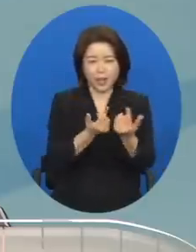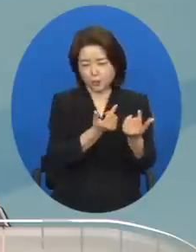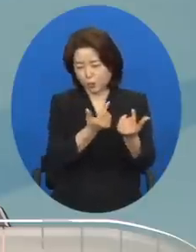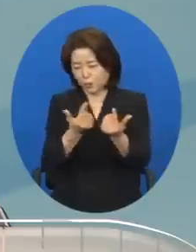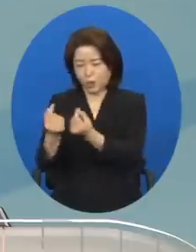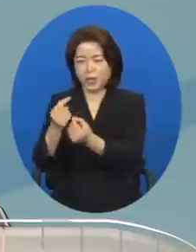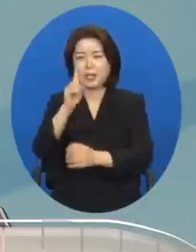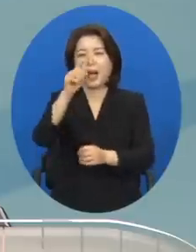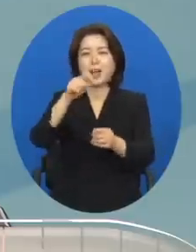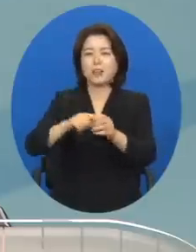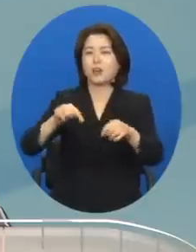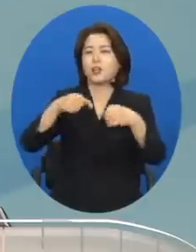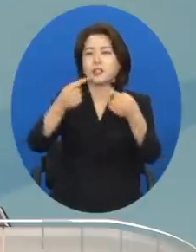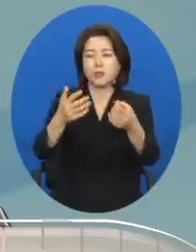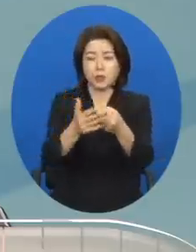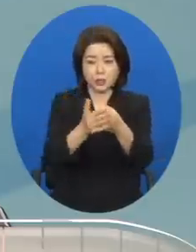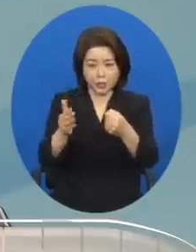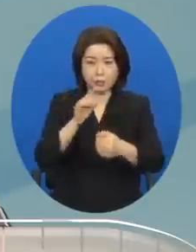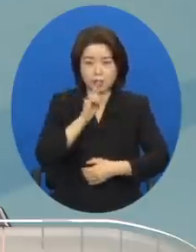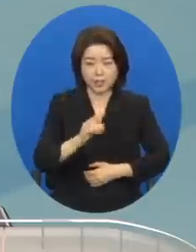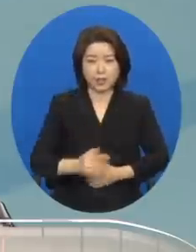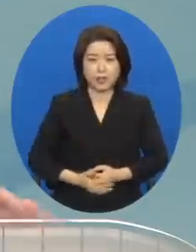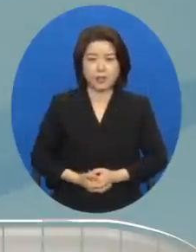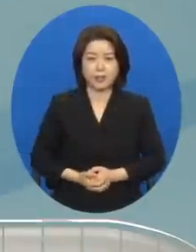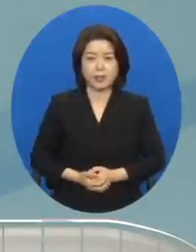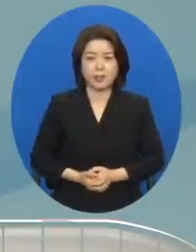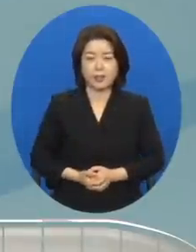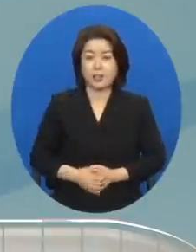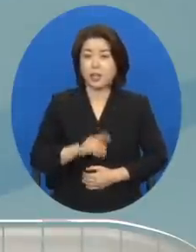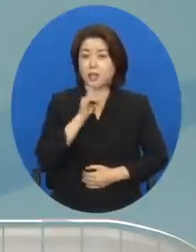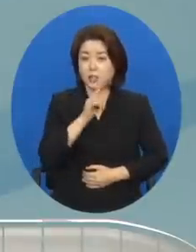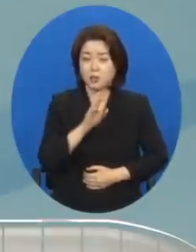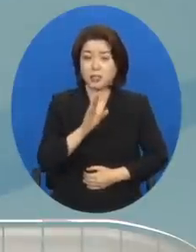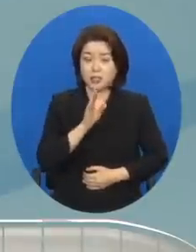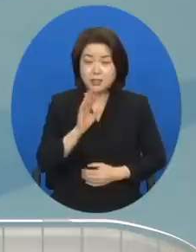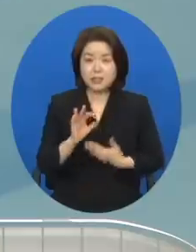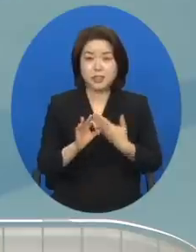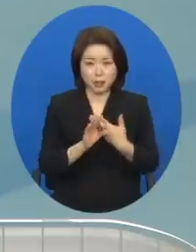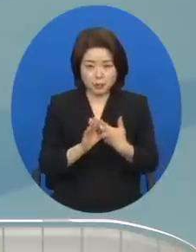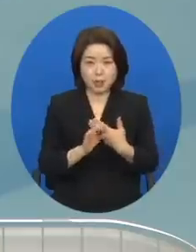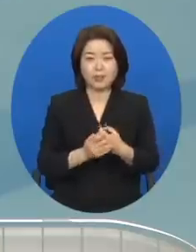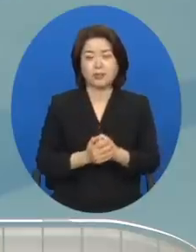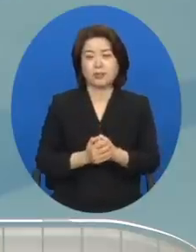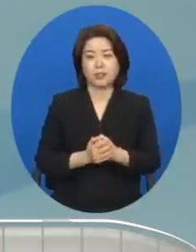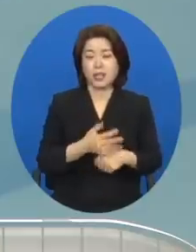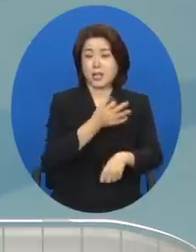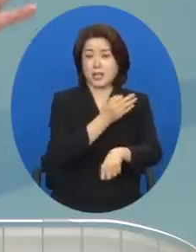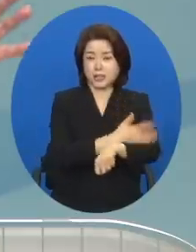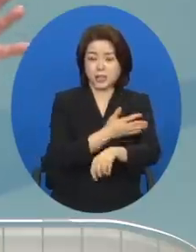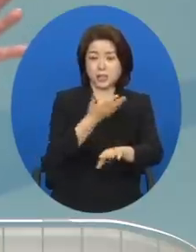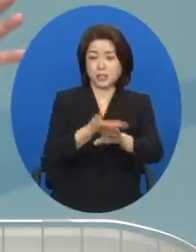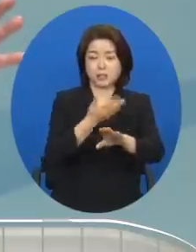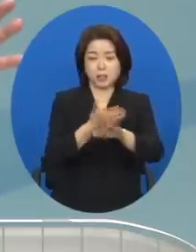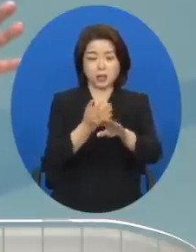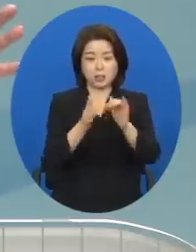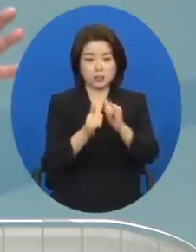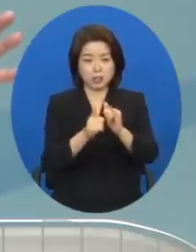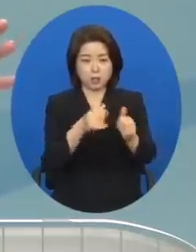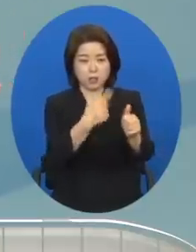떡에 참여함이라. 자, 이 말이 사실이라면 단순히 남을 비판하지